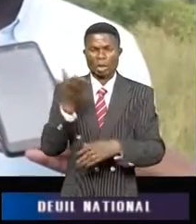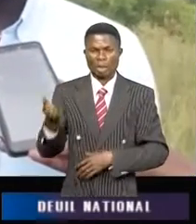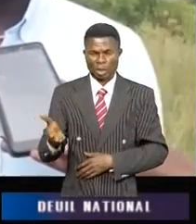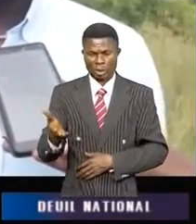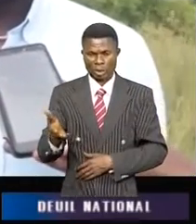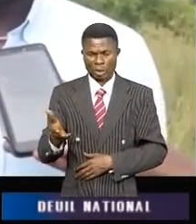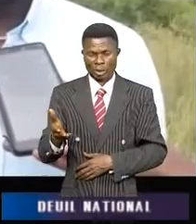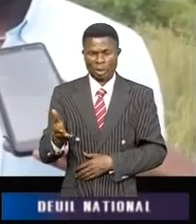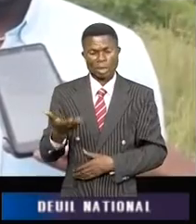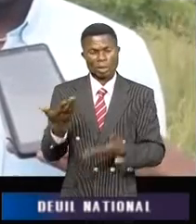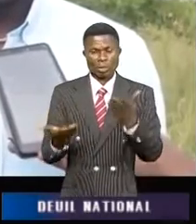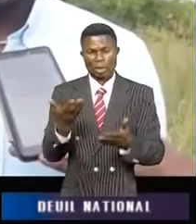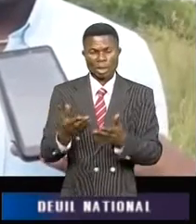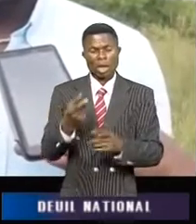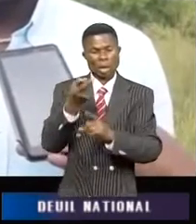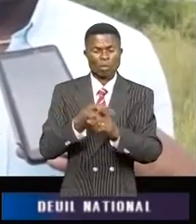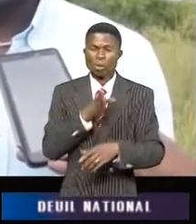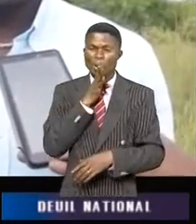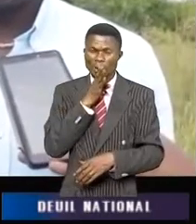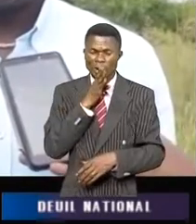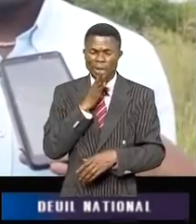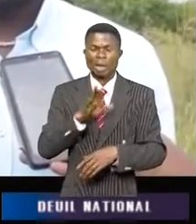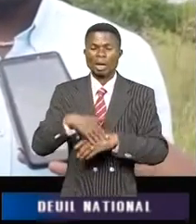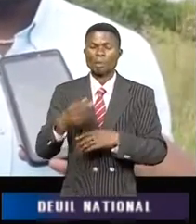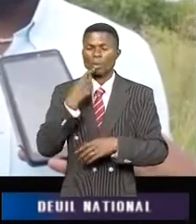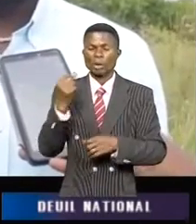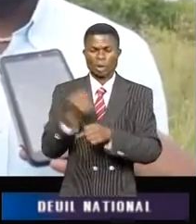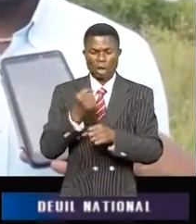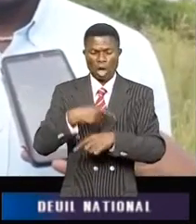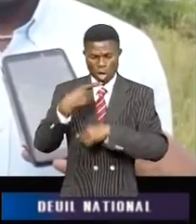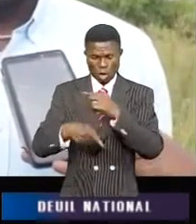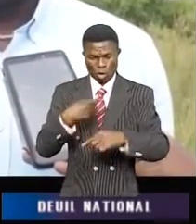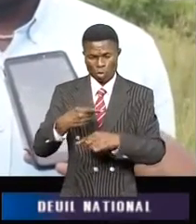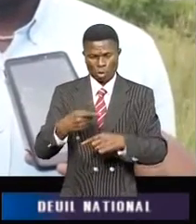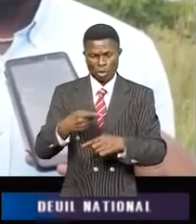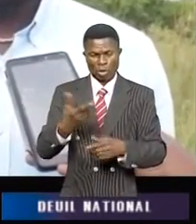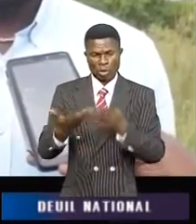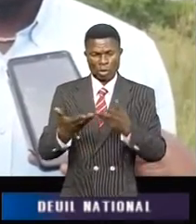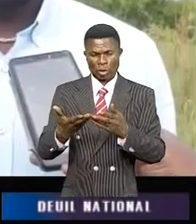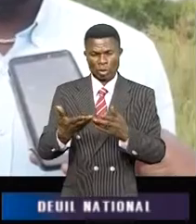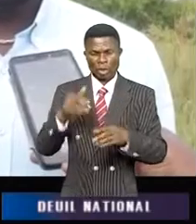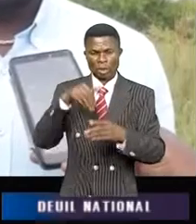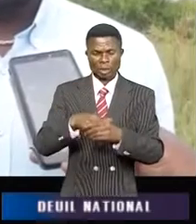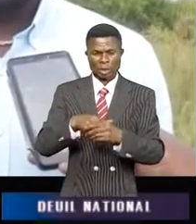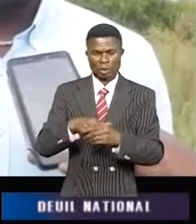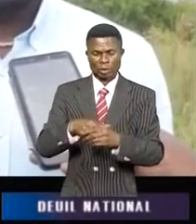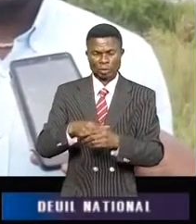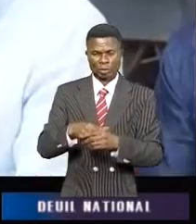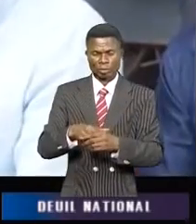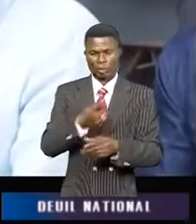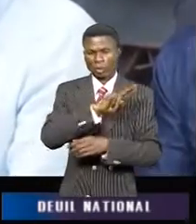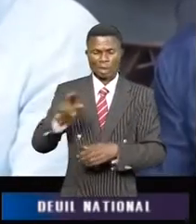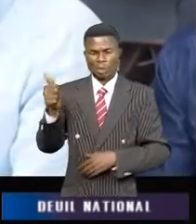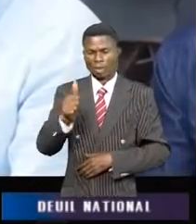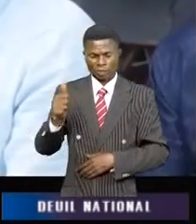elles prendront quelques mois et comme je l'ai déjà dit, les travaux commenceraient au cours du second semestre 2021.